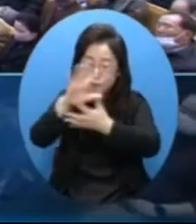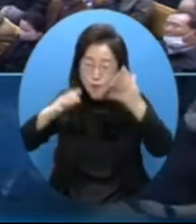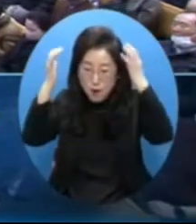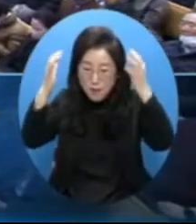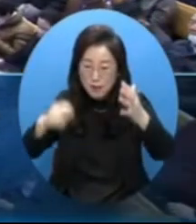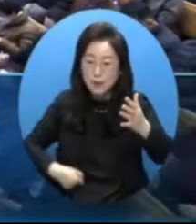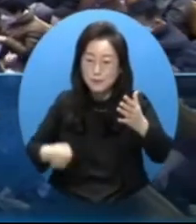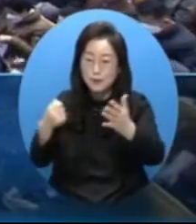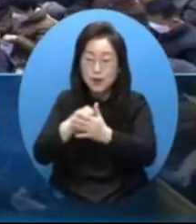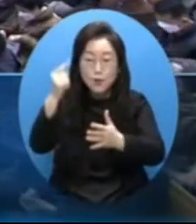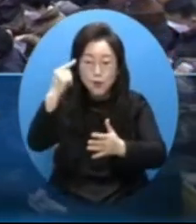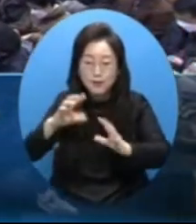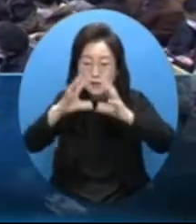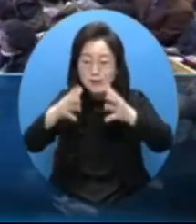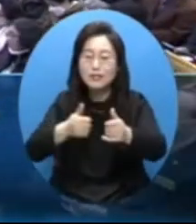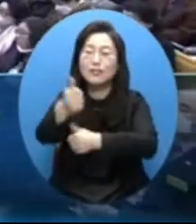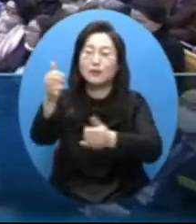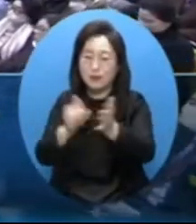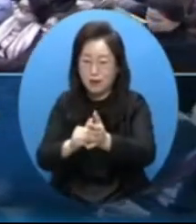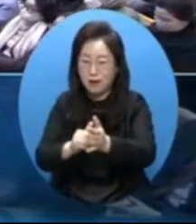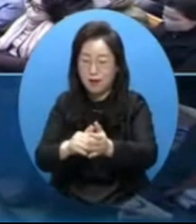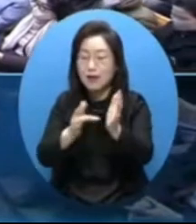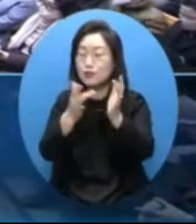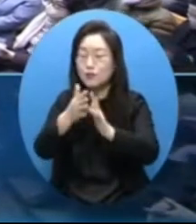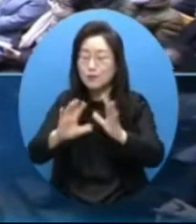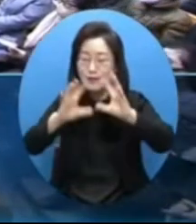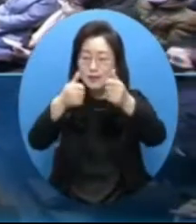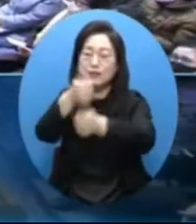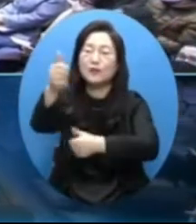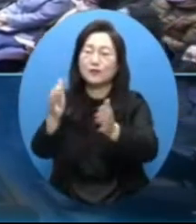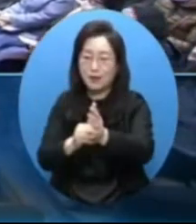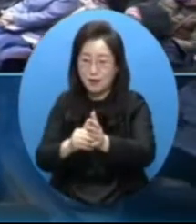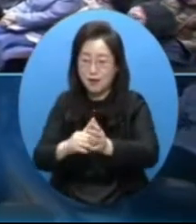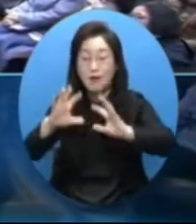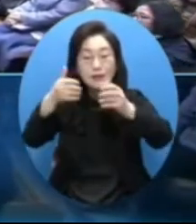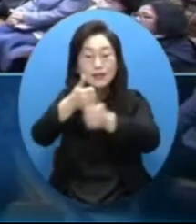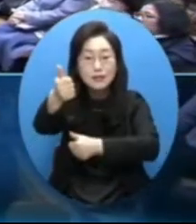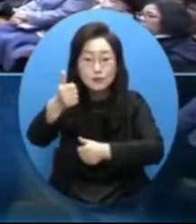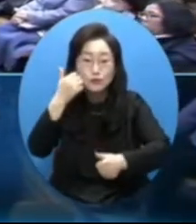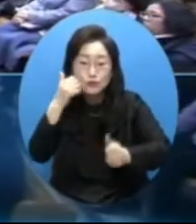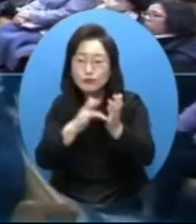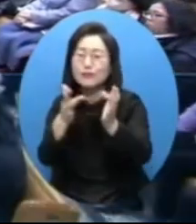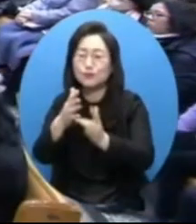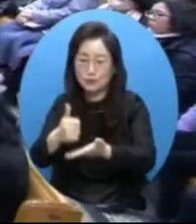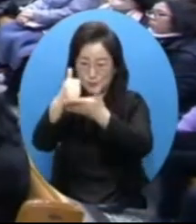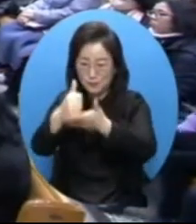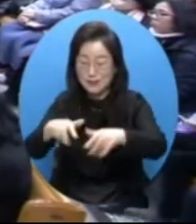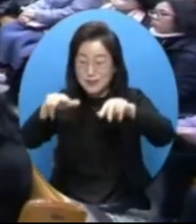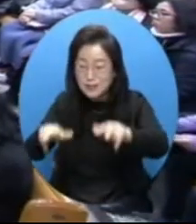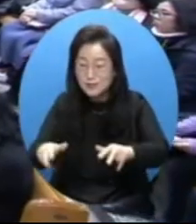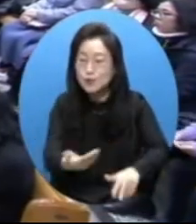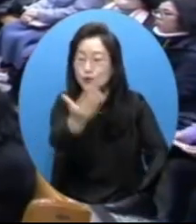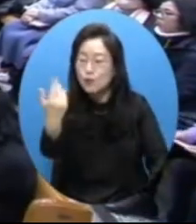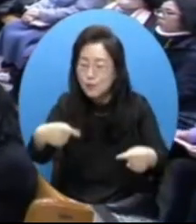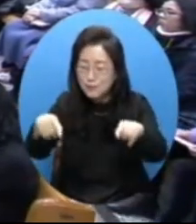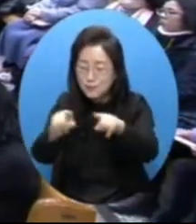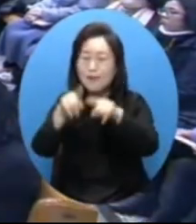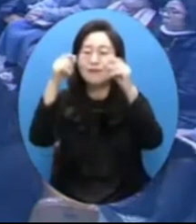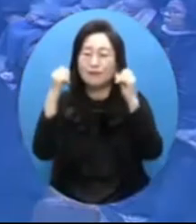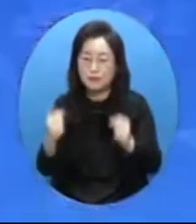세상을 이기었노라 내가 세상을 이겨 오너라 세상을 이기신 예수님이 지금 우리와 함께하고 계신